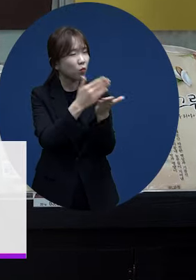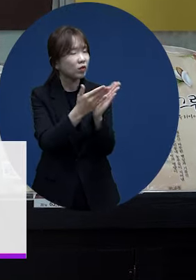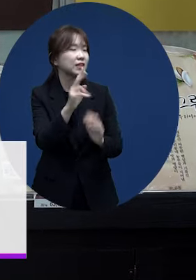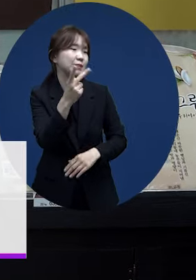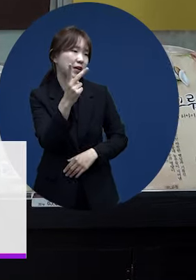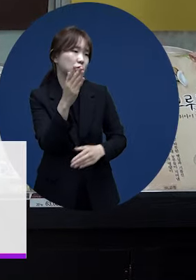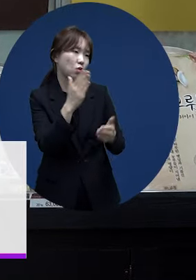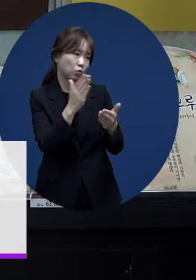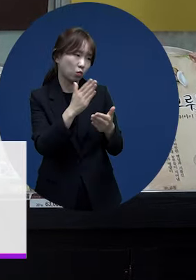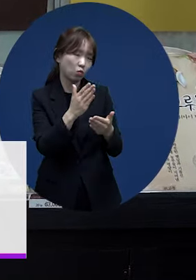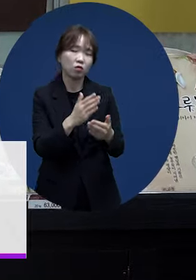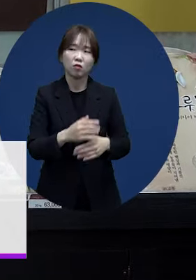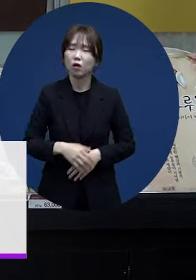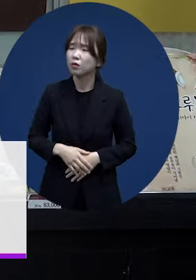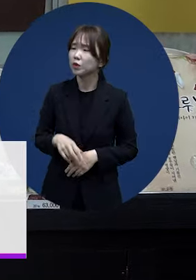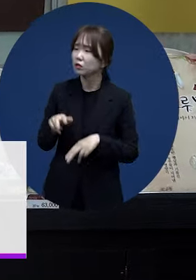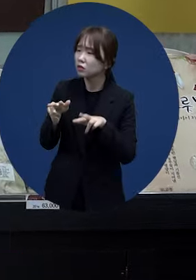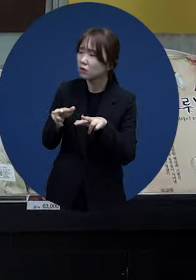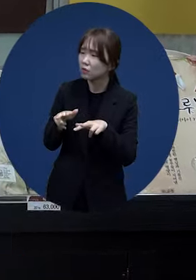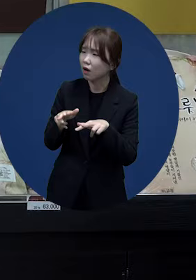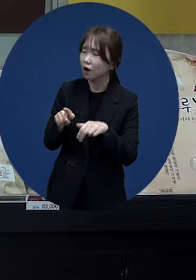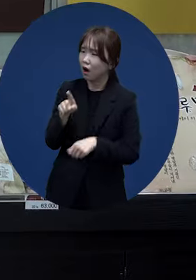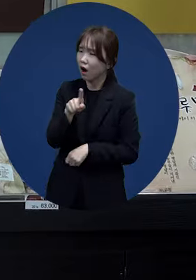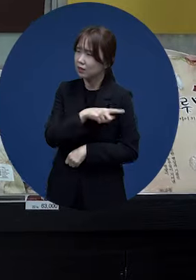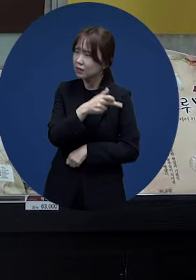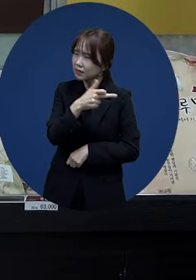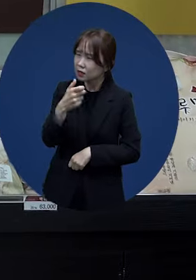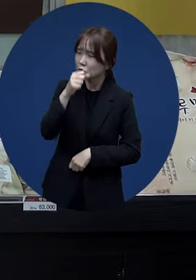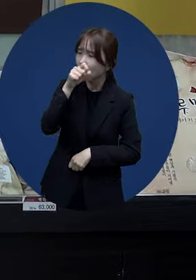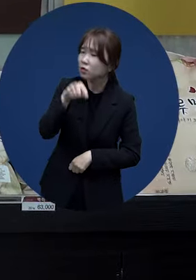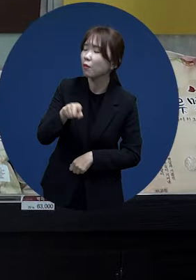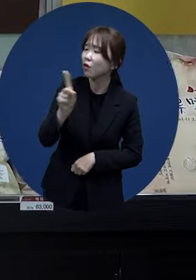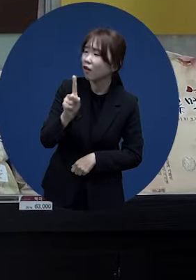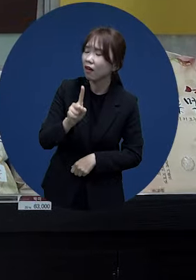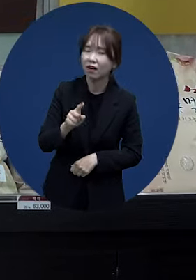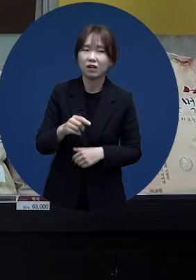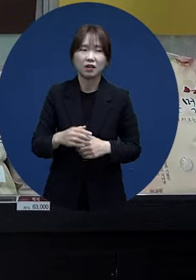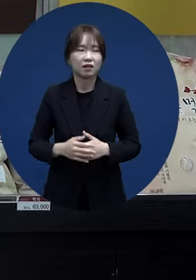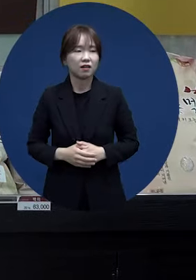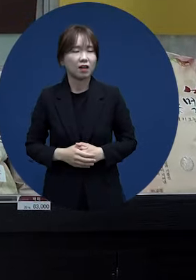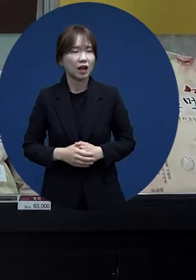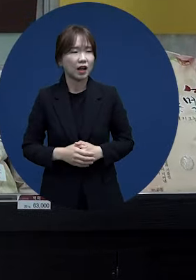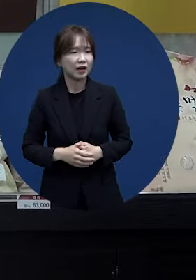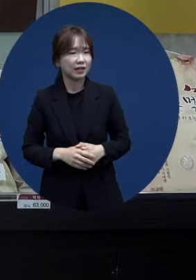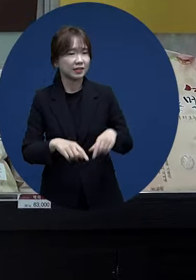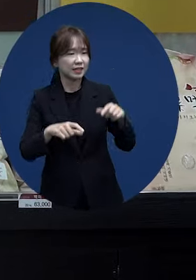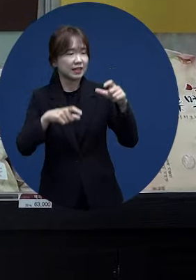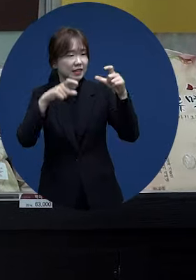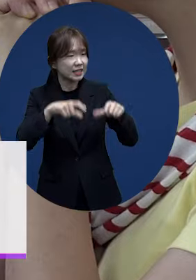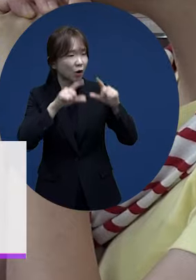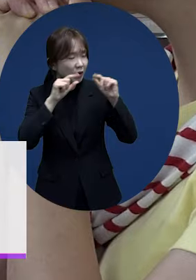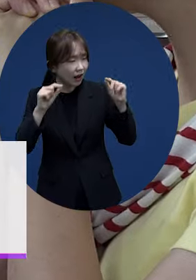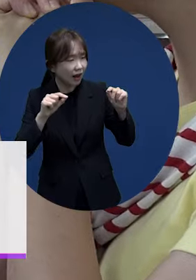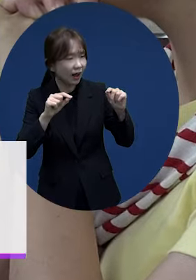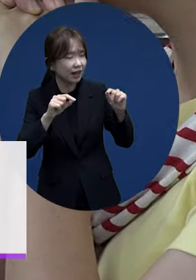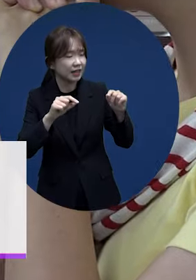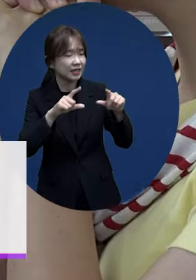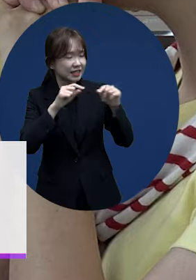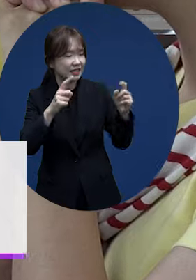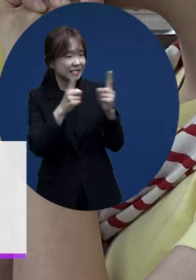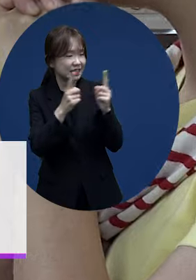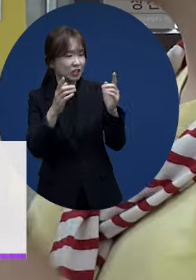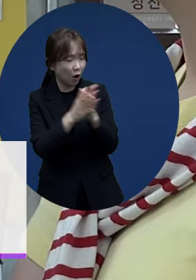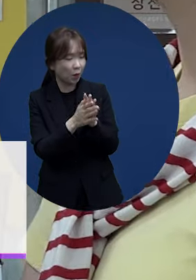200여 품목 정도 예, 들어오고 있습니다. 그러면 이거를 해서 가장 큰 장점이 있다면 뭐가 있을까요? 저희 로컬푸드가